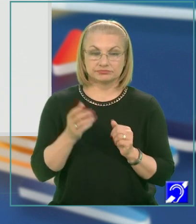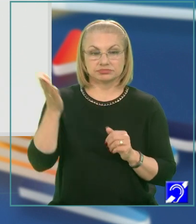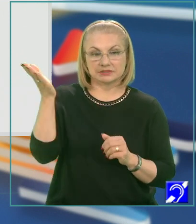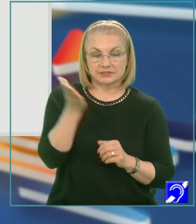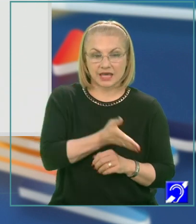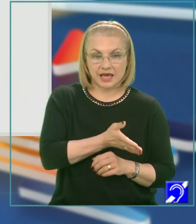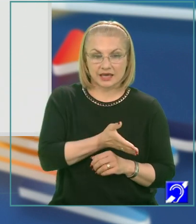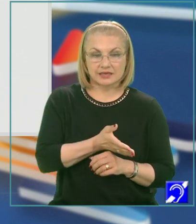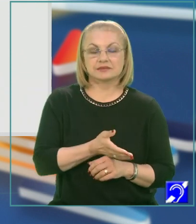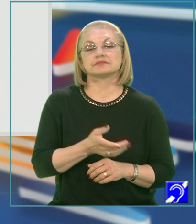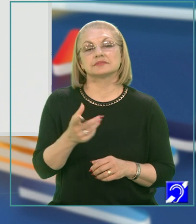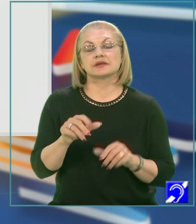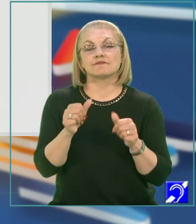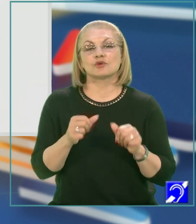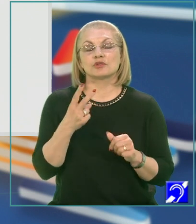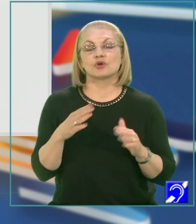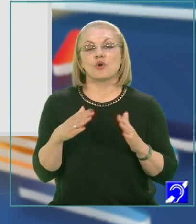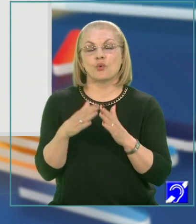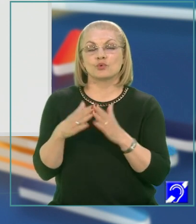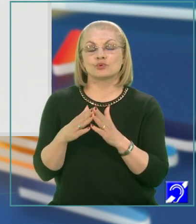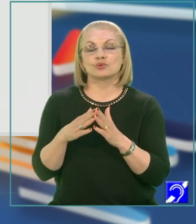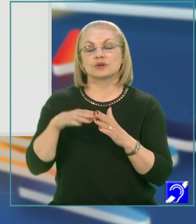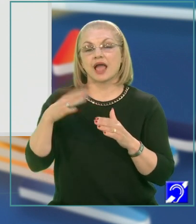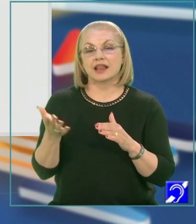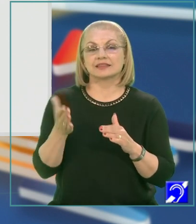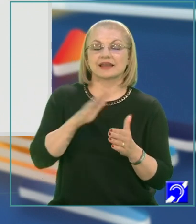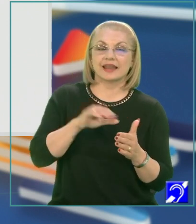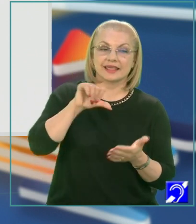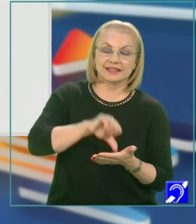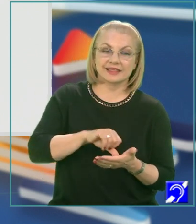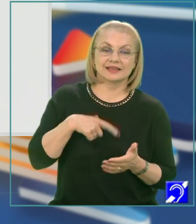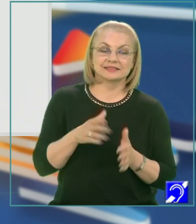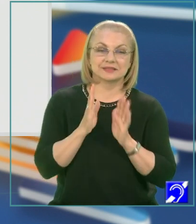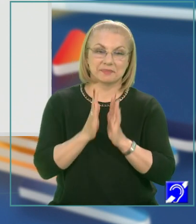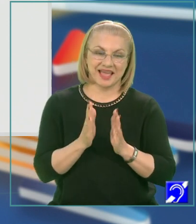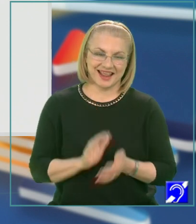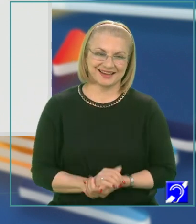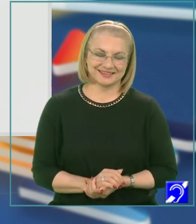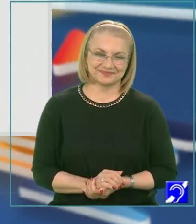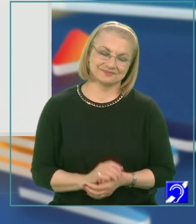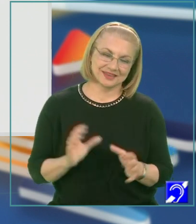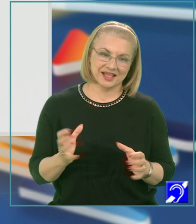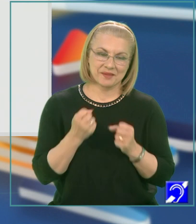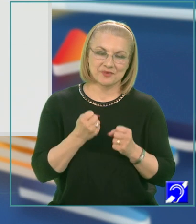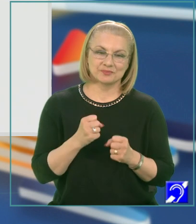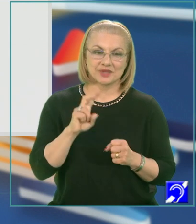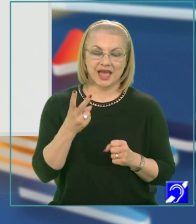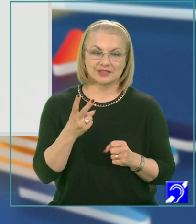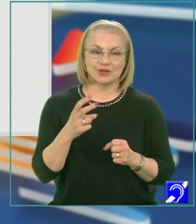secantă formează două unghiuri alterne, interne, congruente, ele sunt paralele. Am obținut a doua relație de care aveam